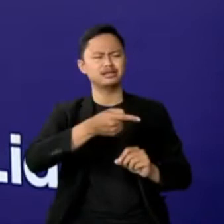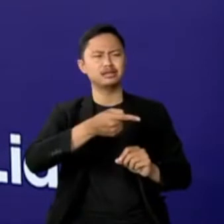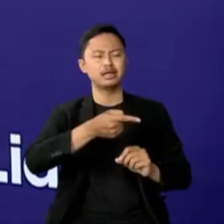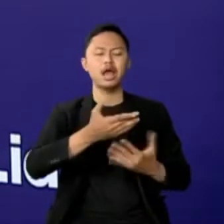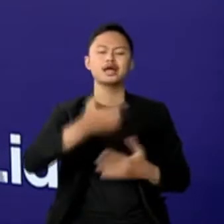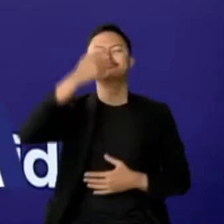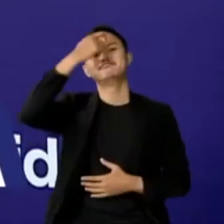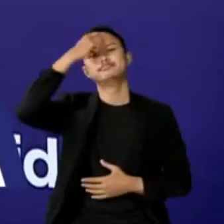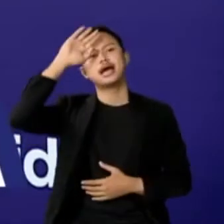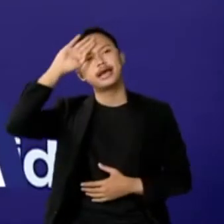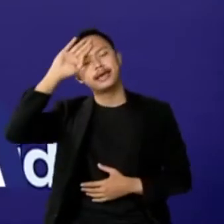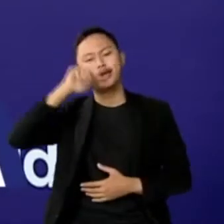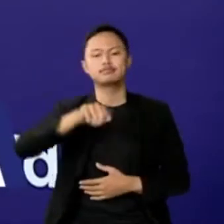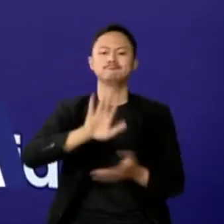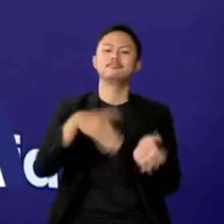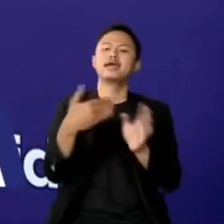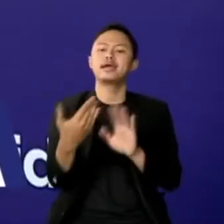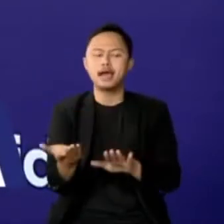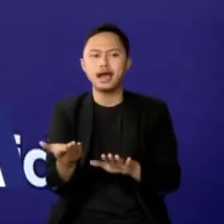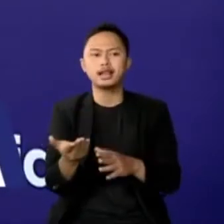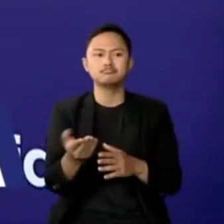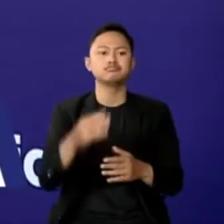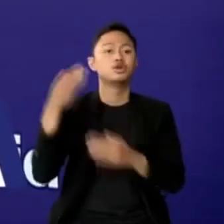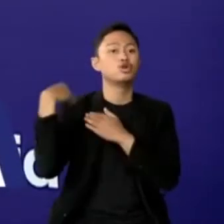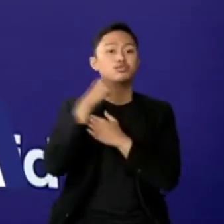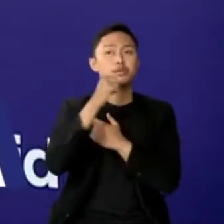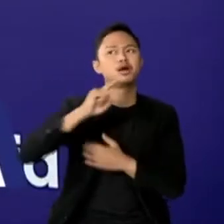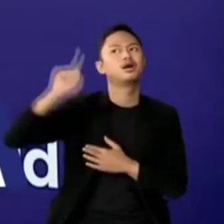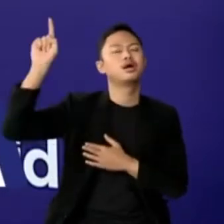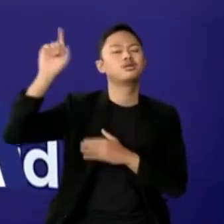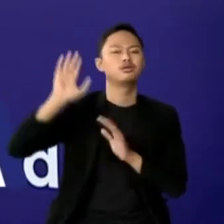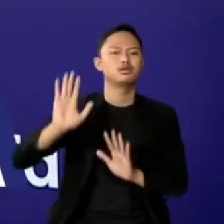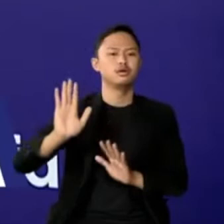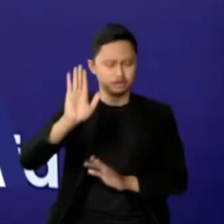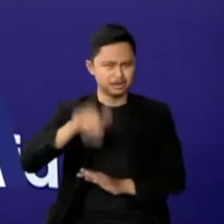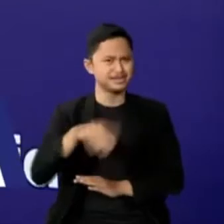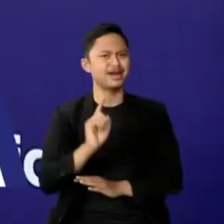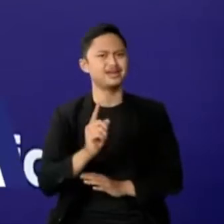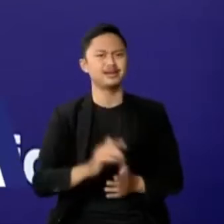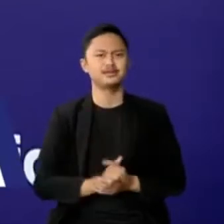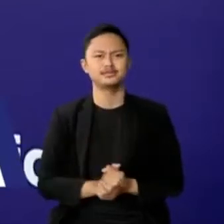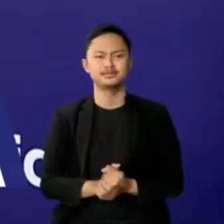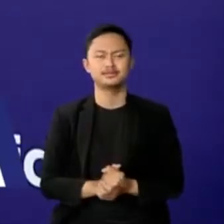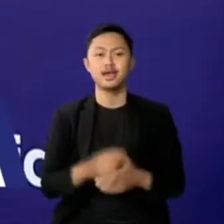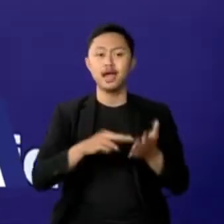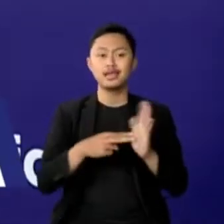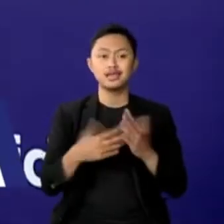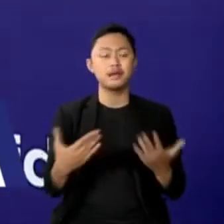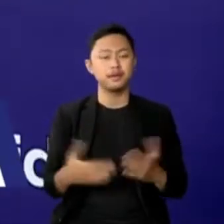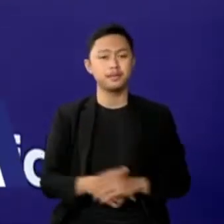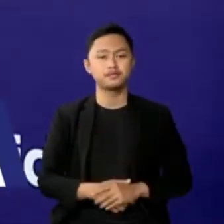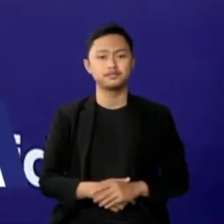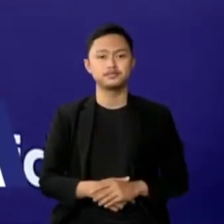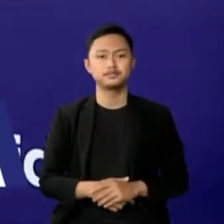urusan sakit tak meninggal urusan Tuhan lalu sanalah mimpi masih ada yang seperti itu Hai sehingga